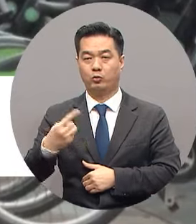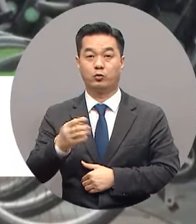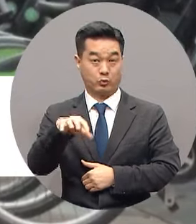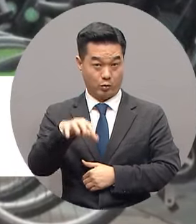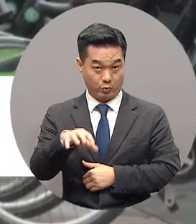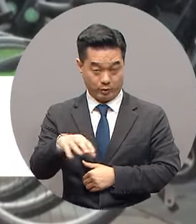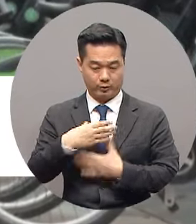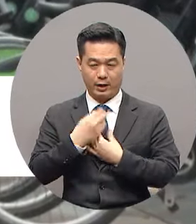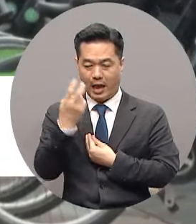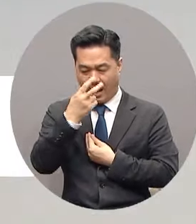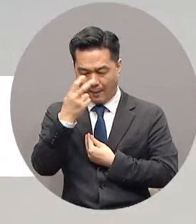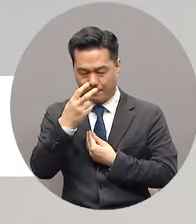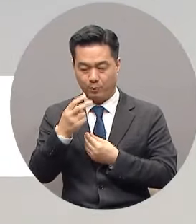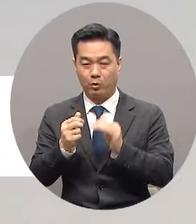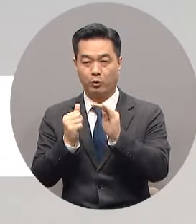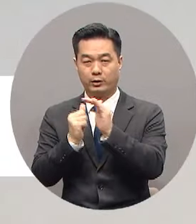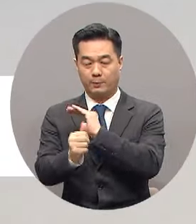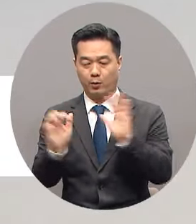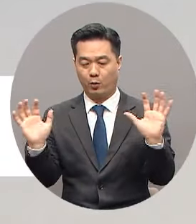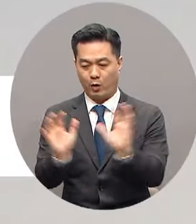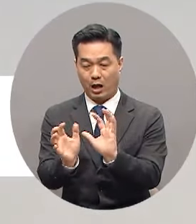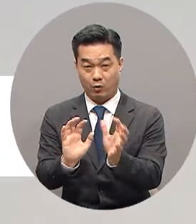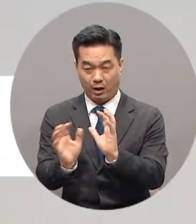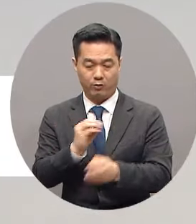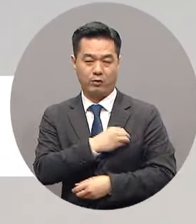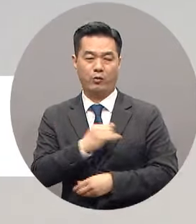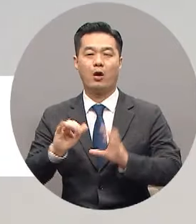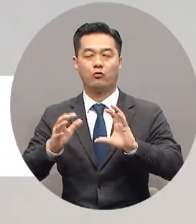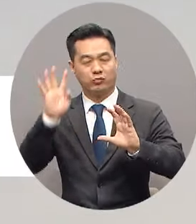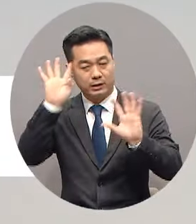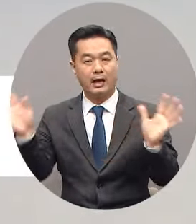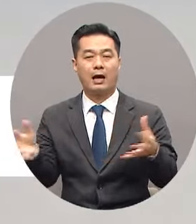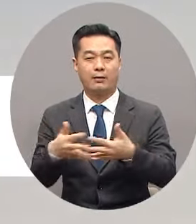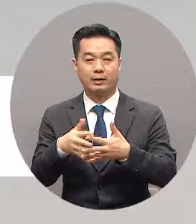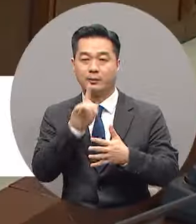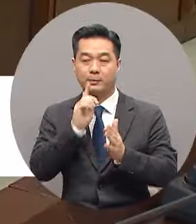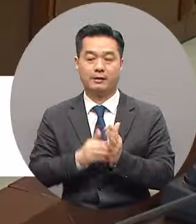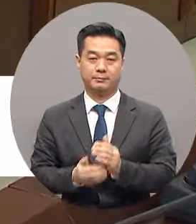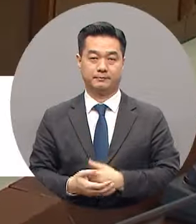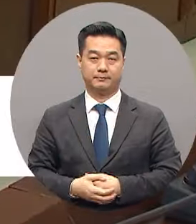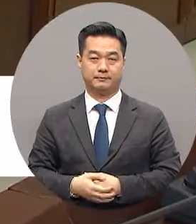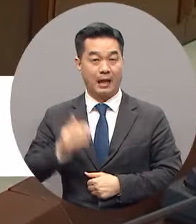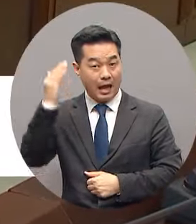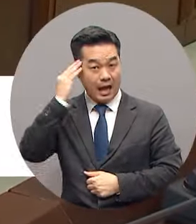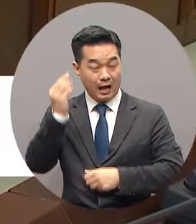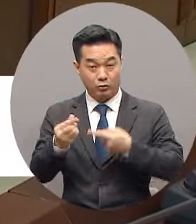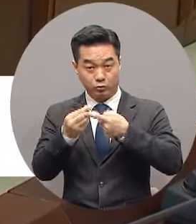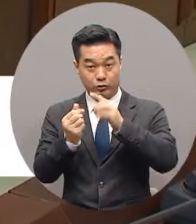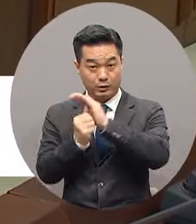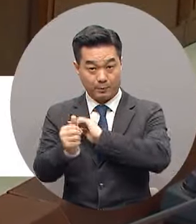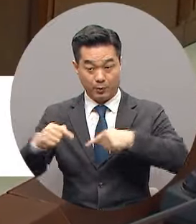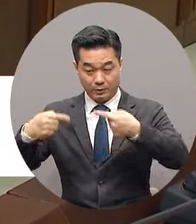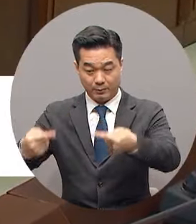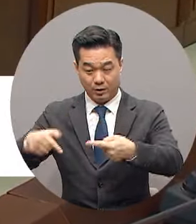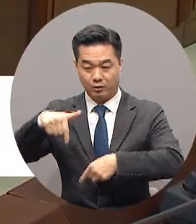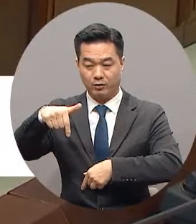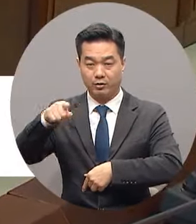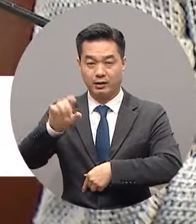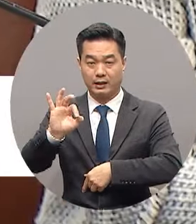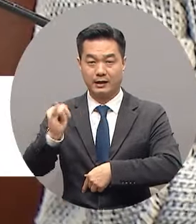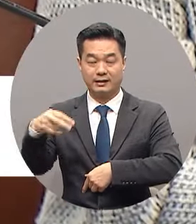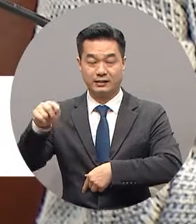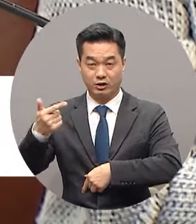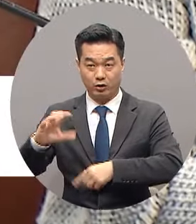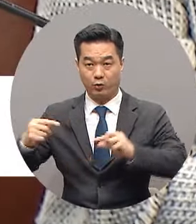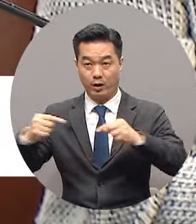안보 파트너십 수석 대표 회의에서 회원국들이 이같이 합의했다고 밝혔습니다 한국 수석 대표로 참석한 강인선 외교부